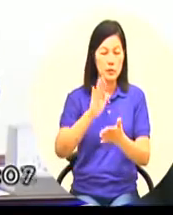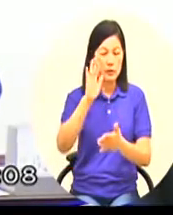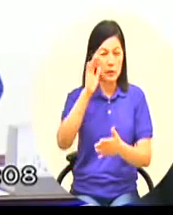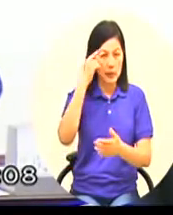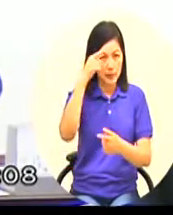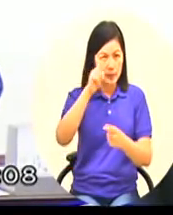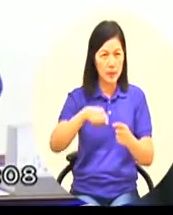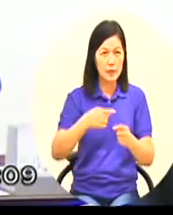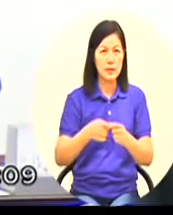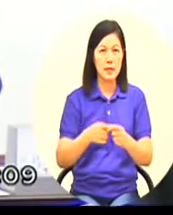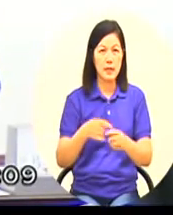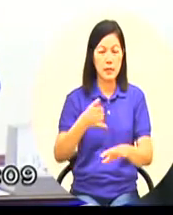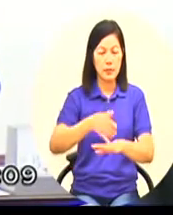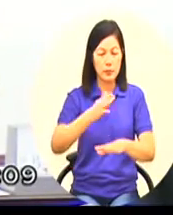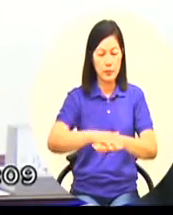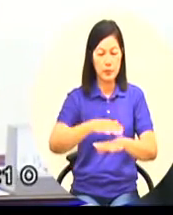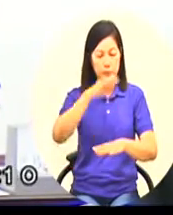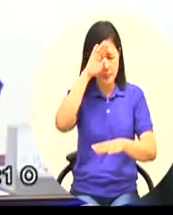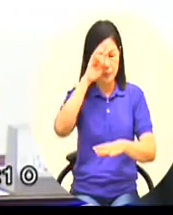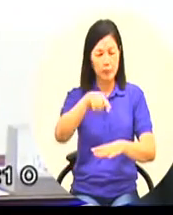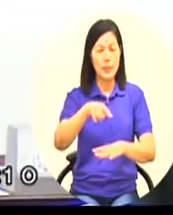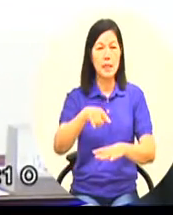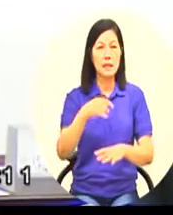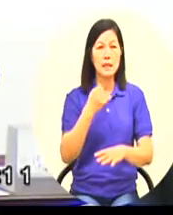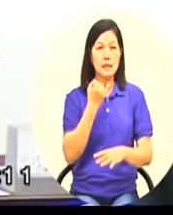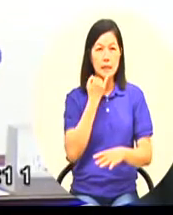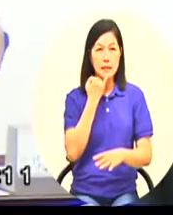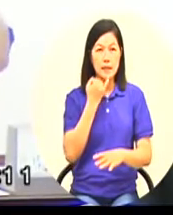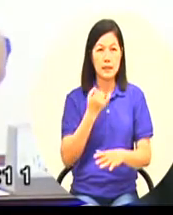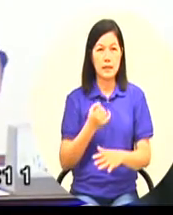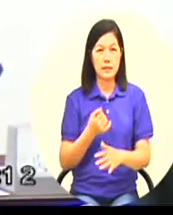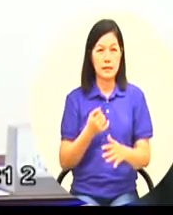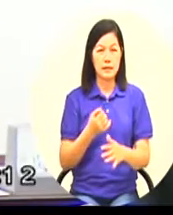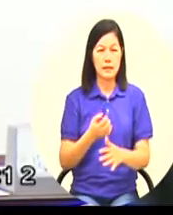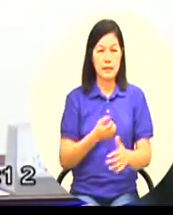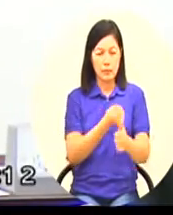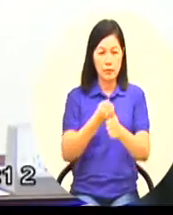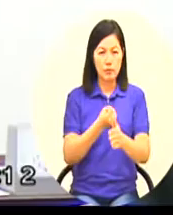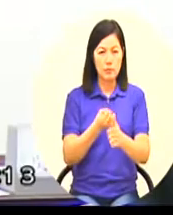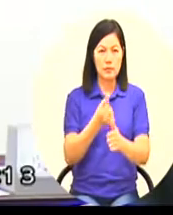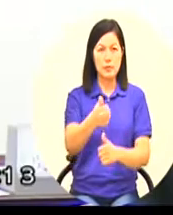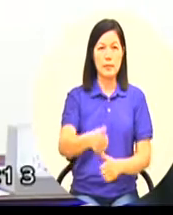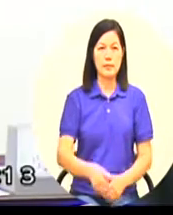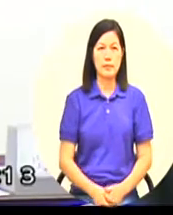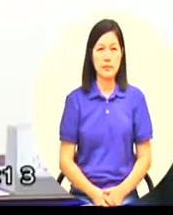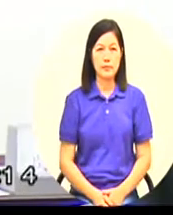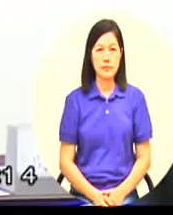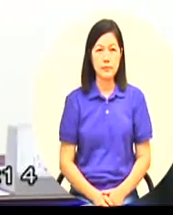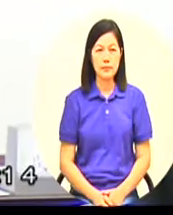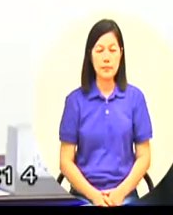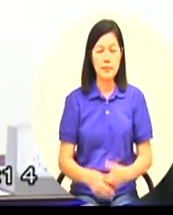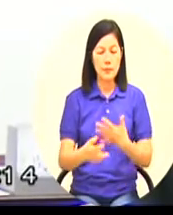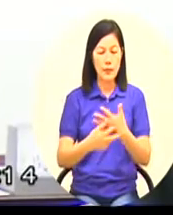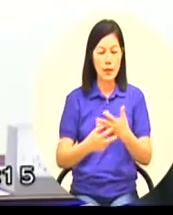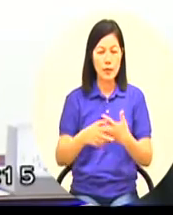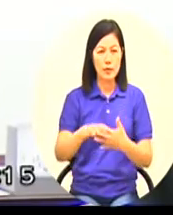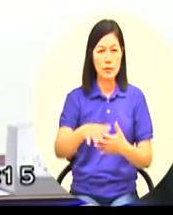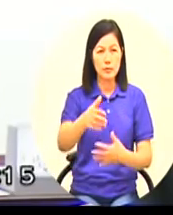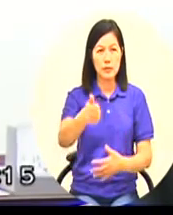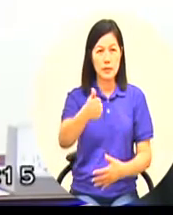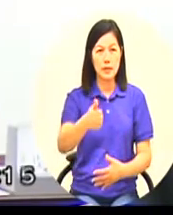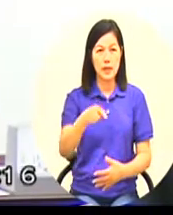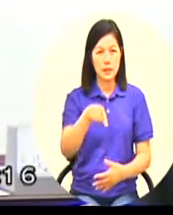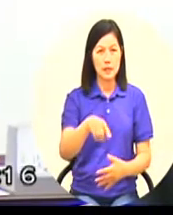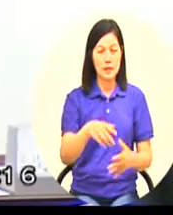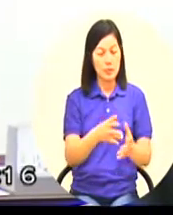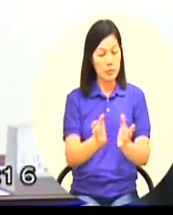革热还是可以更好的成长哦。那卫生局局长的部分哦，